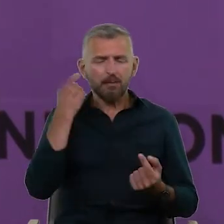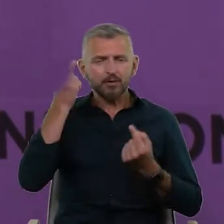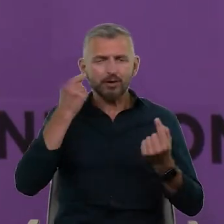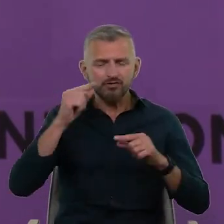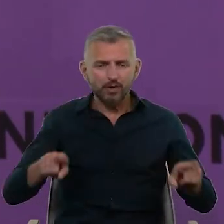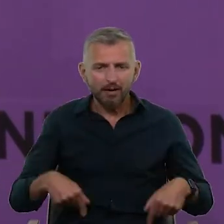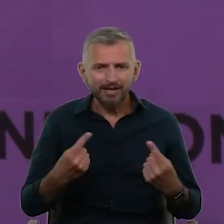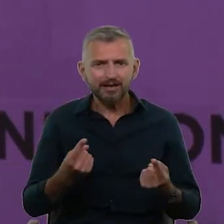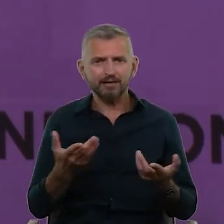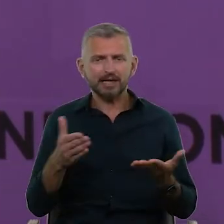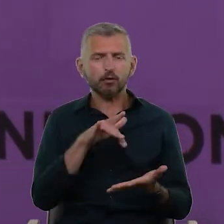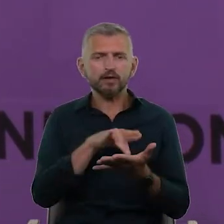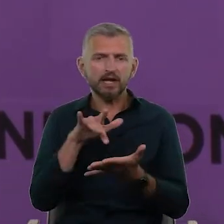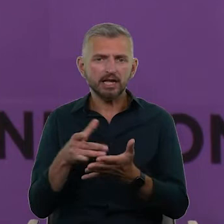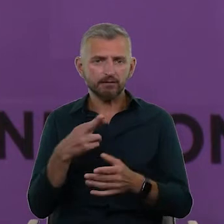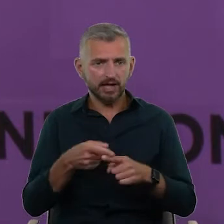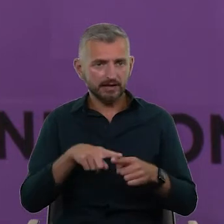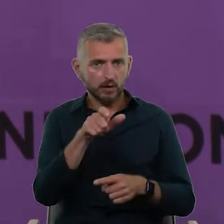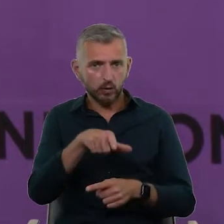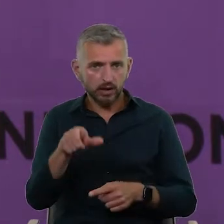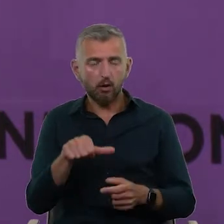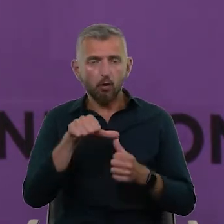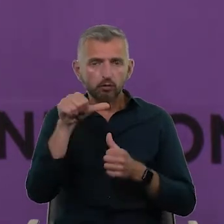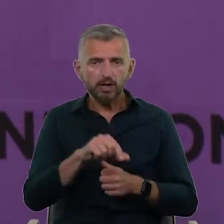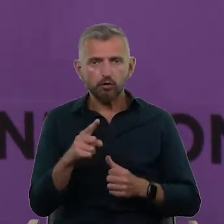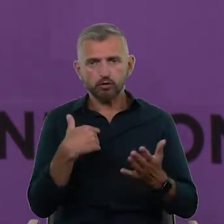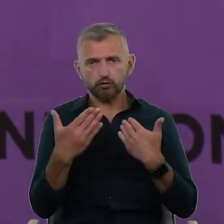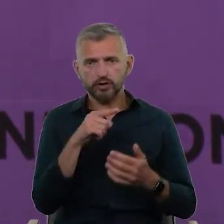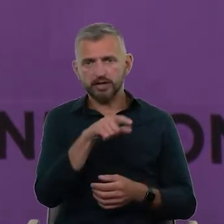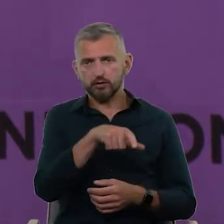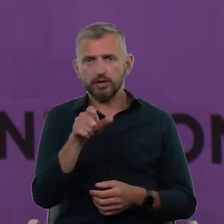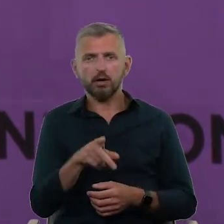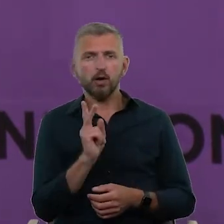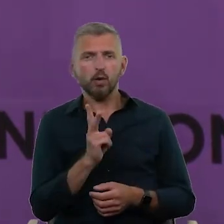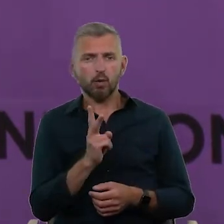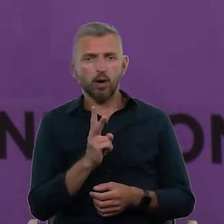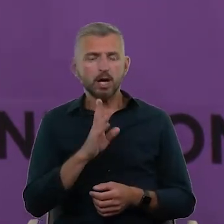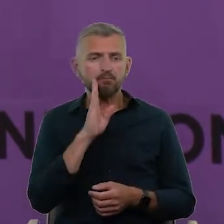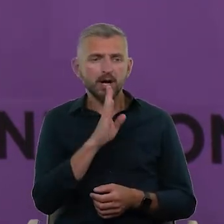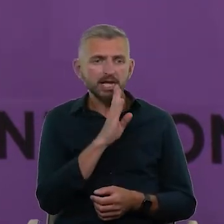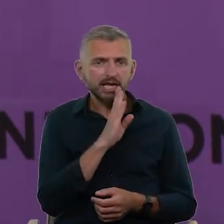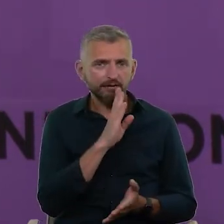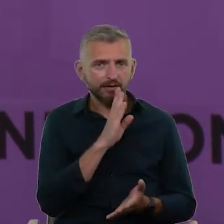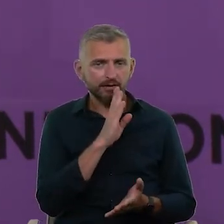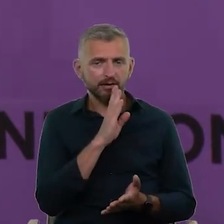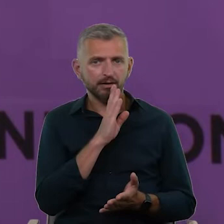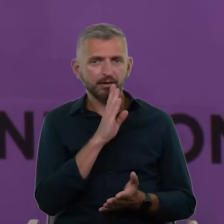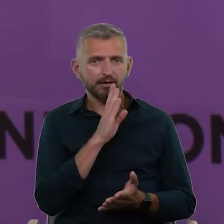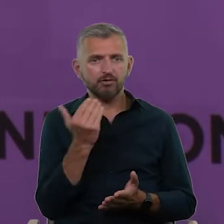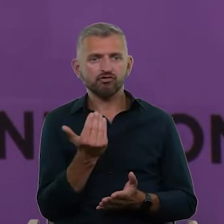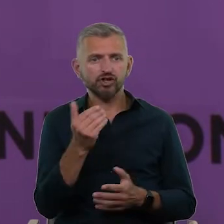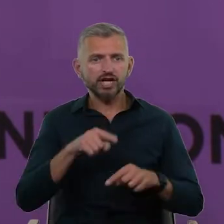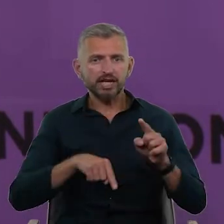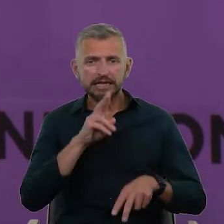реабілітації, якихось центрів для цих людей. І особливо, що стосується тих людей, в яких матерів, яких